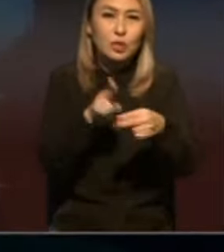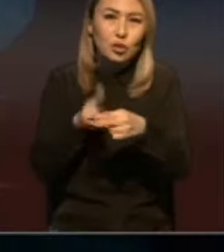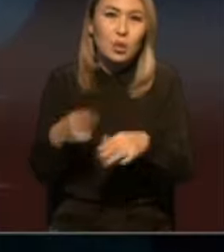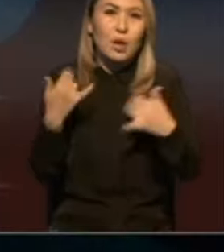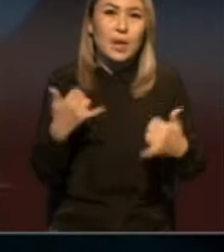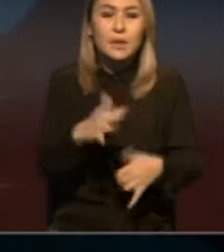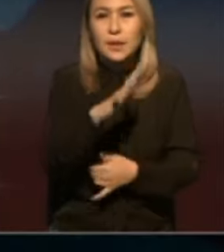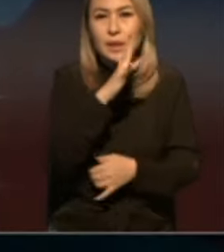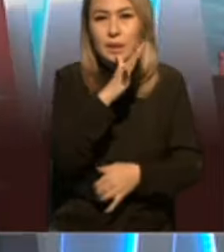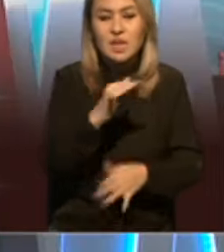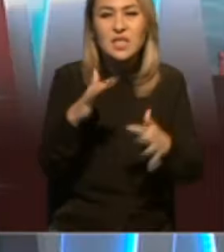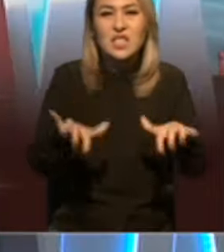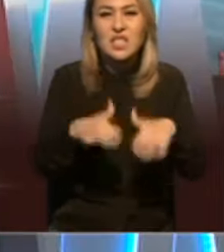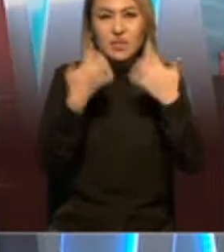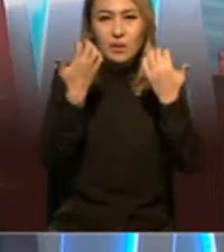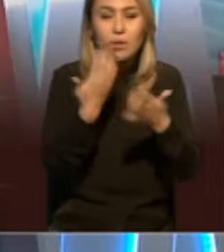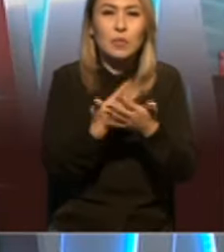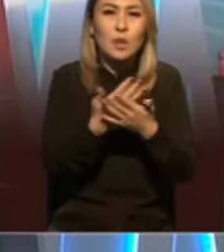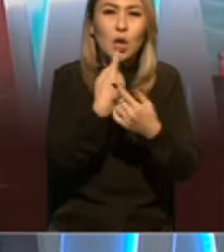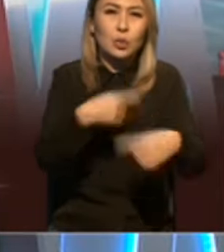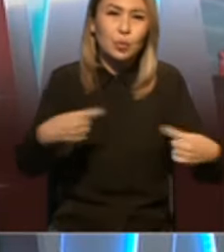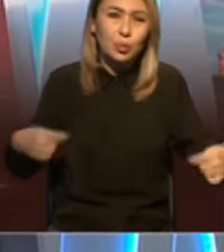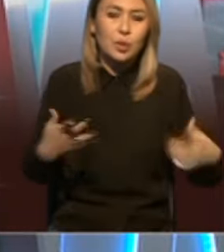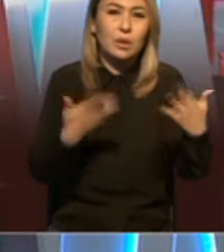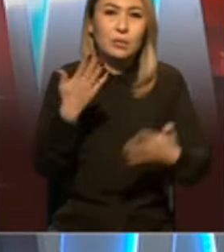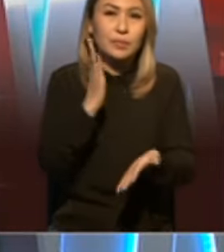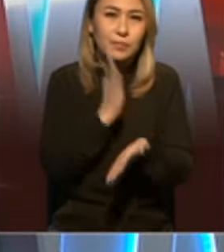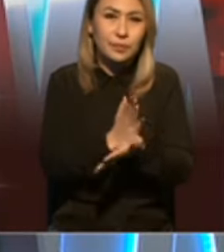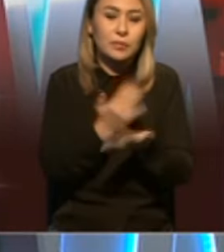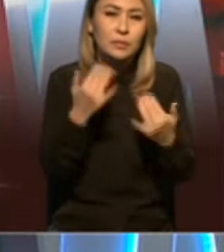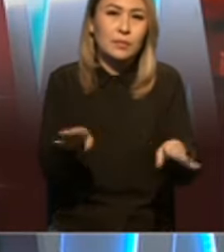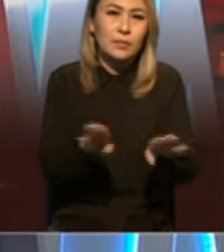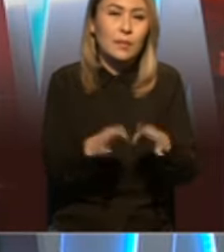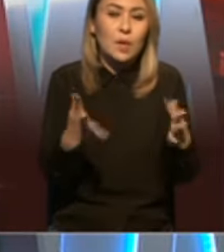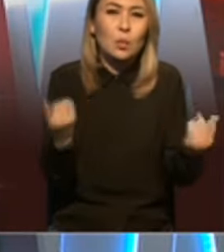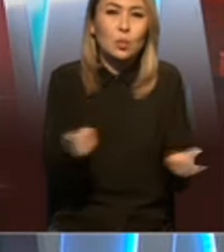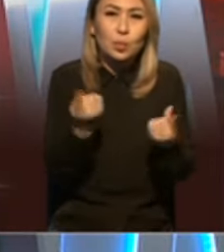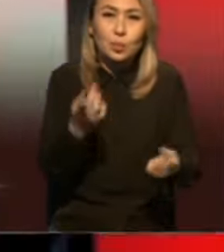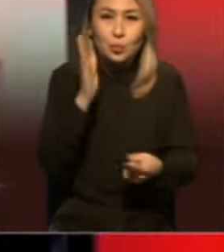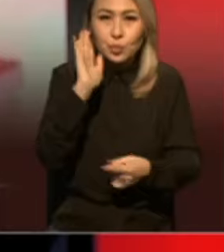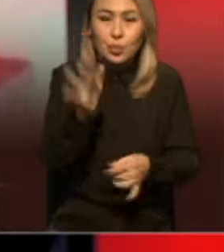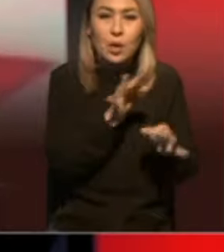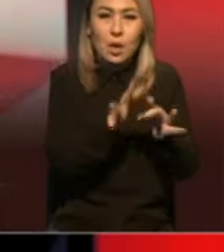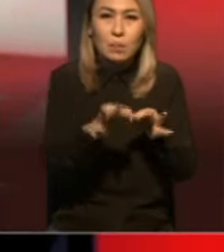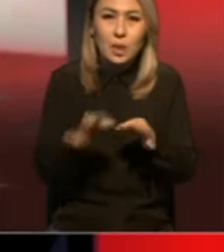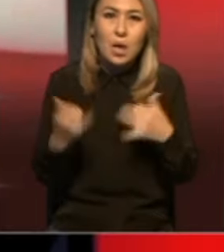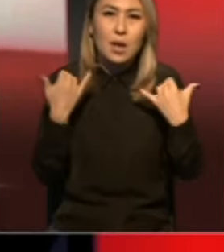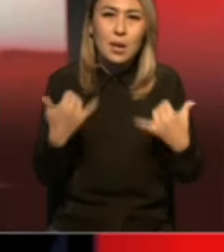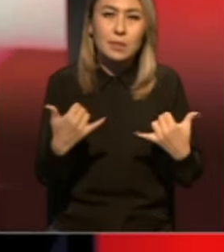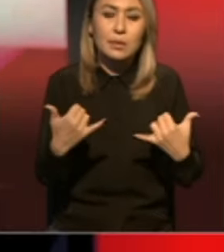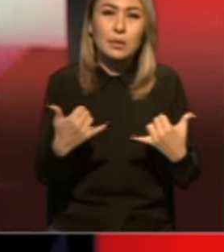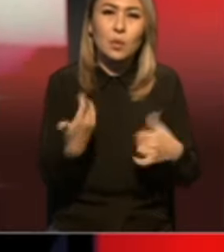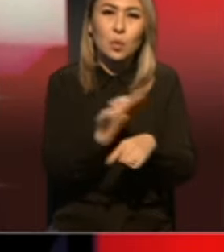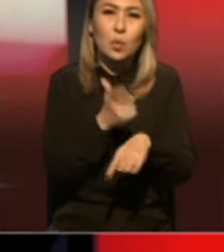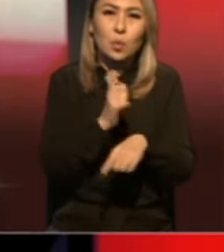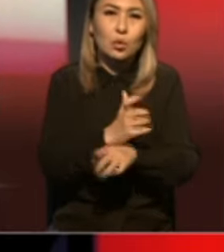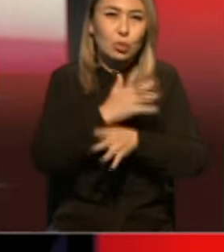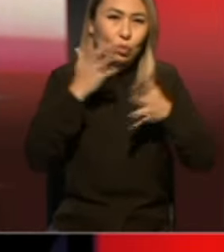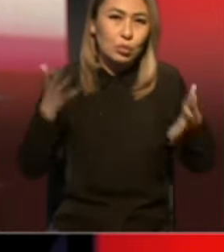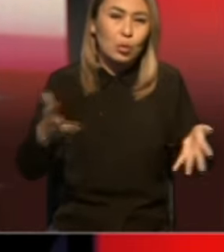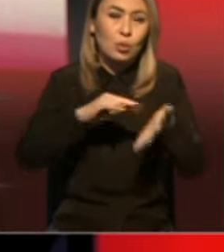кезде цифрландыру дейді, басқа да жолдармен жеңілдетіп жатыр ғой. Сол арқылы жеңілдетсек, аймақта қазір біз өте бір үлкен